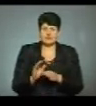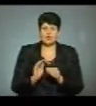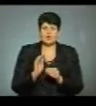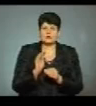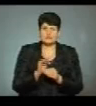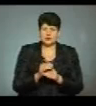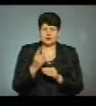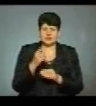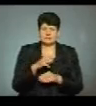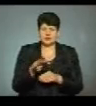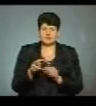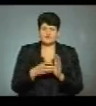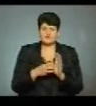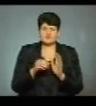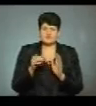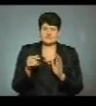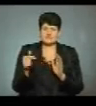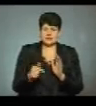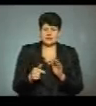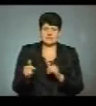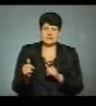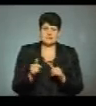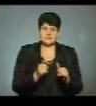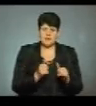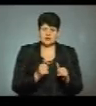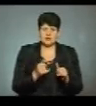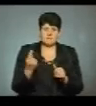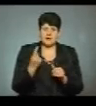додатково 1 мільйон 800 тисяч гривень на забезпечення